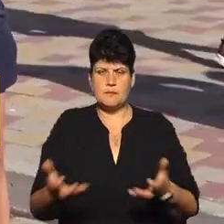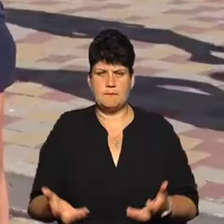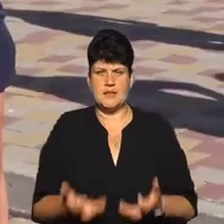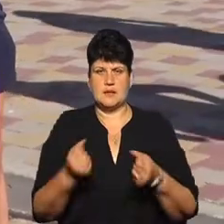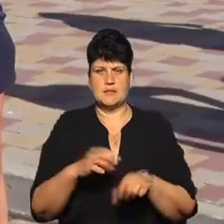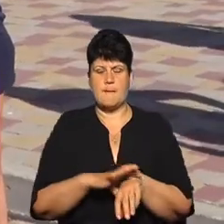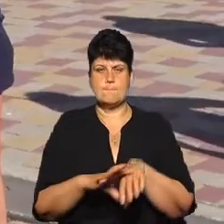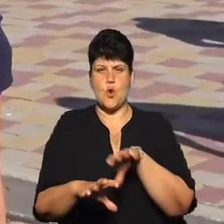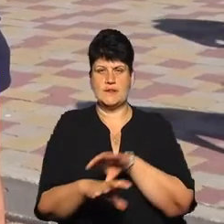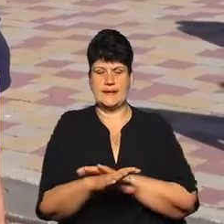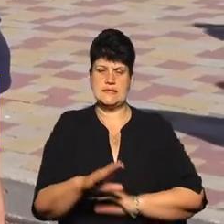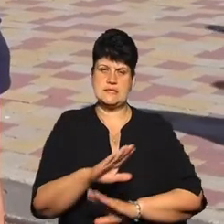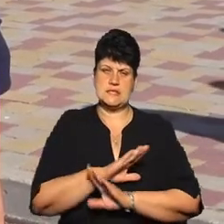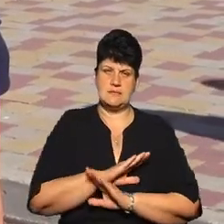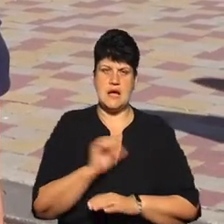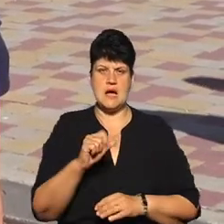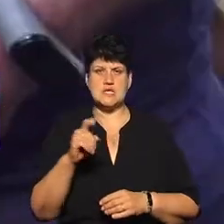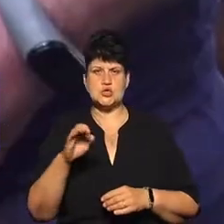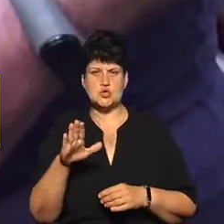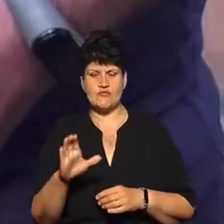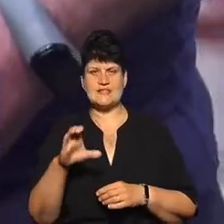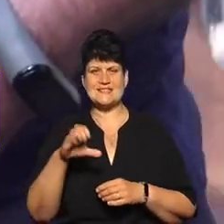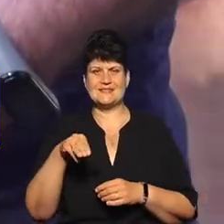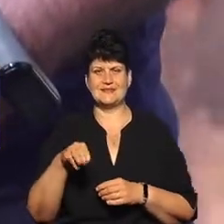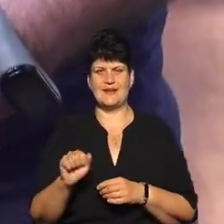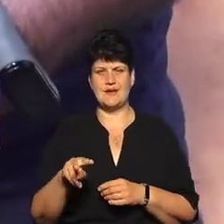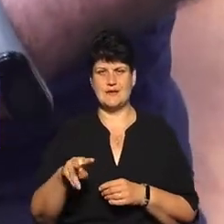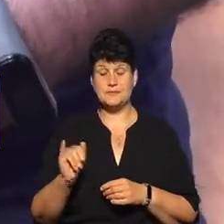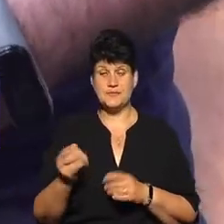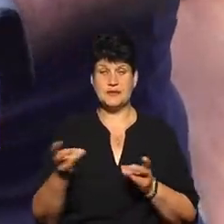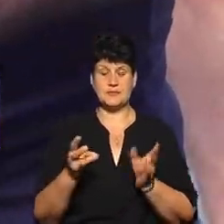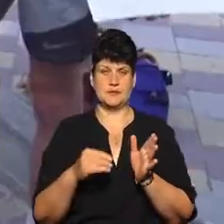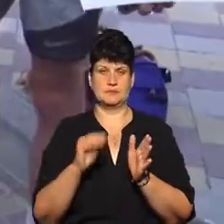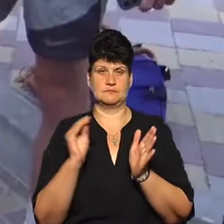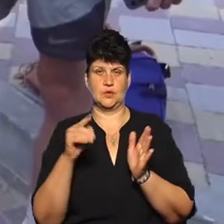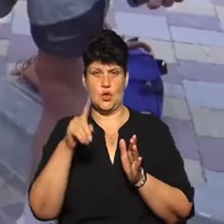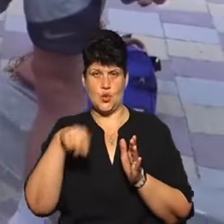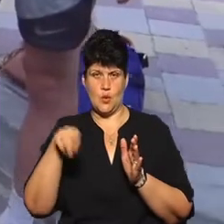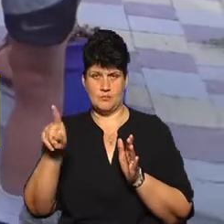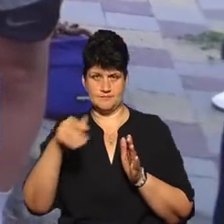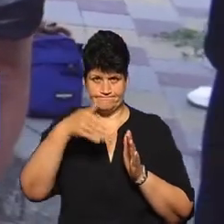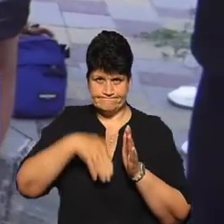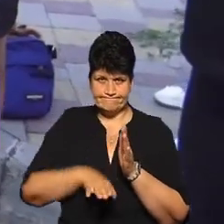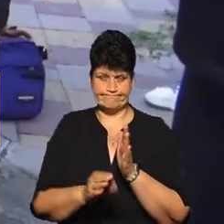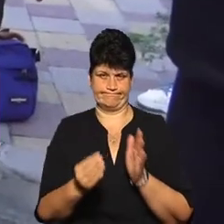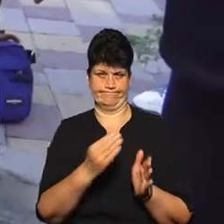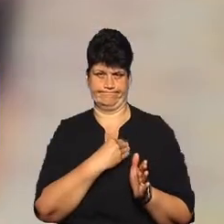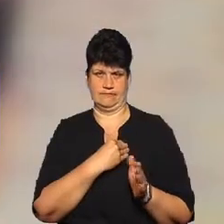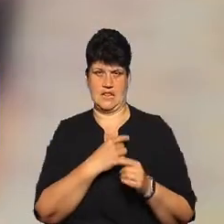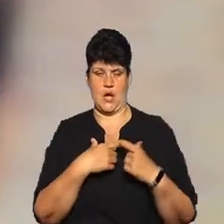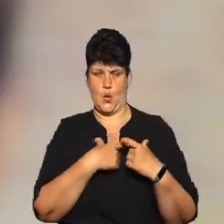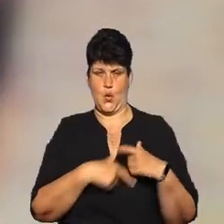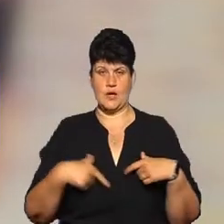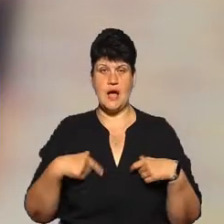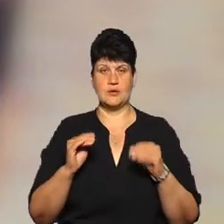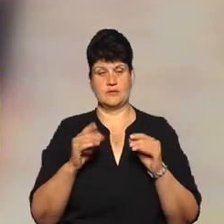загиблих Азовсталі. Аби взяти участь у забігу, треба роздрукувати номер та прикріпити його собі на одяг перед пробіжкою. А потім